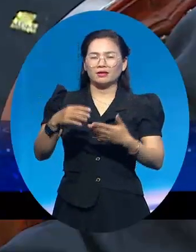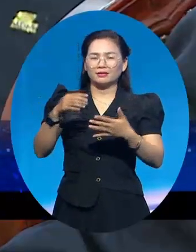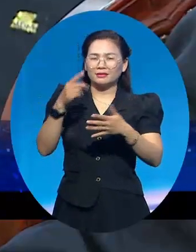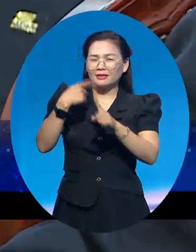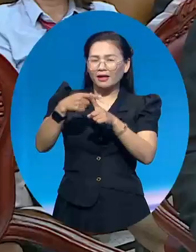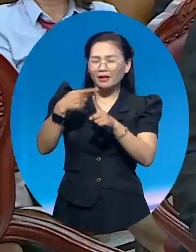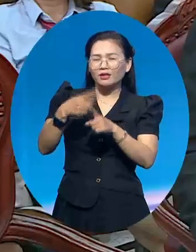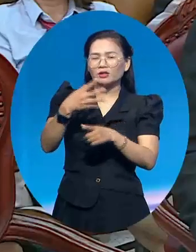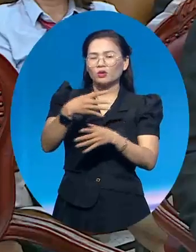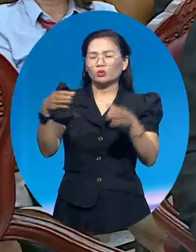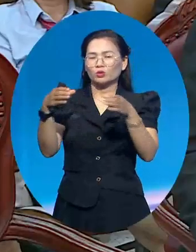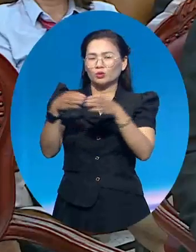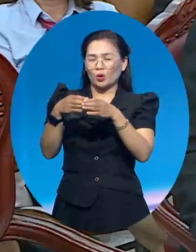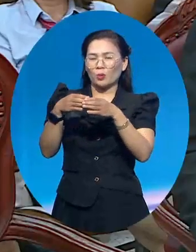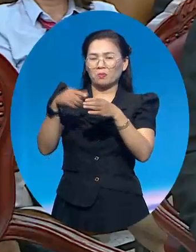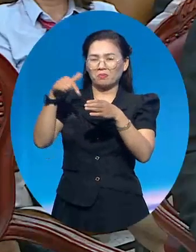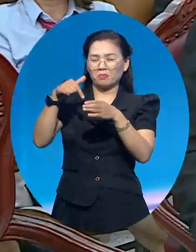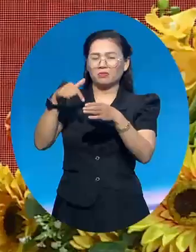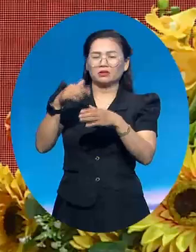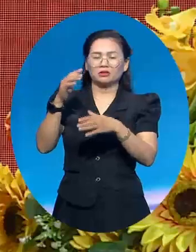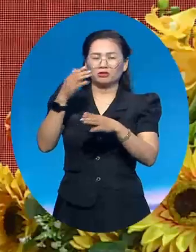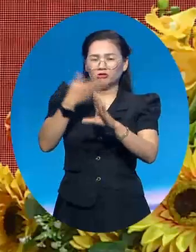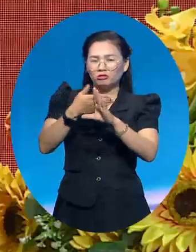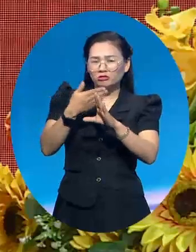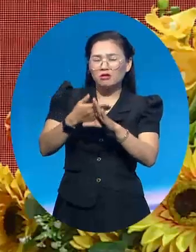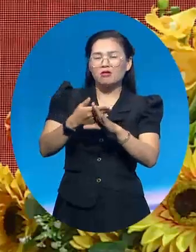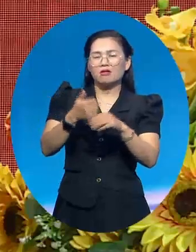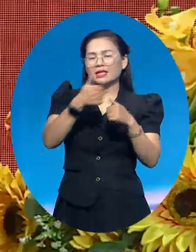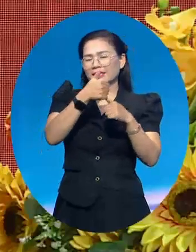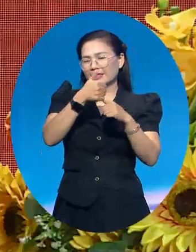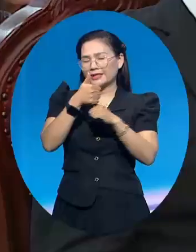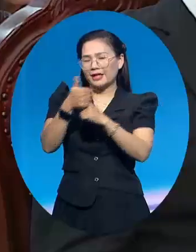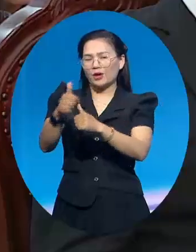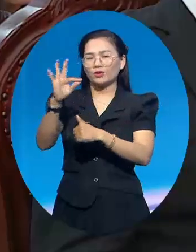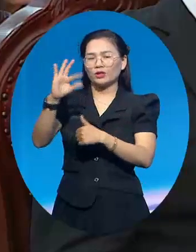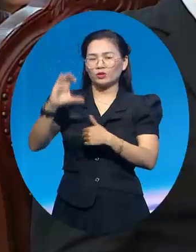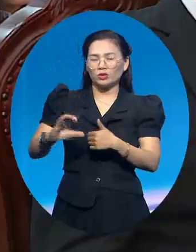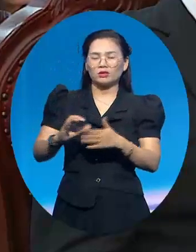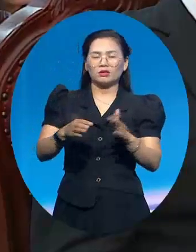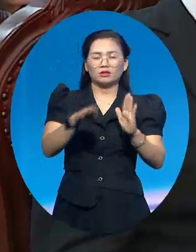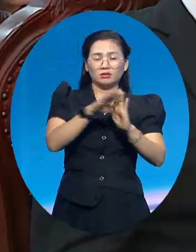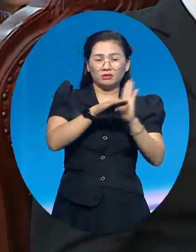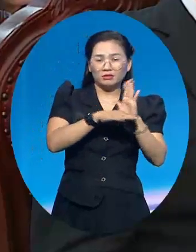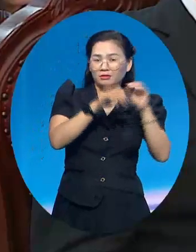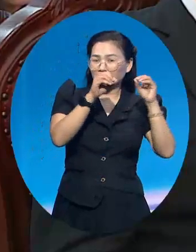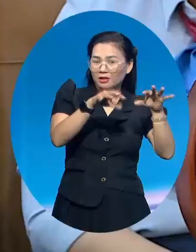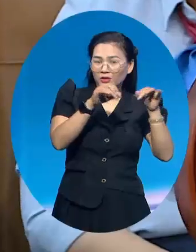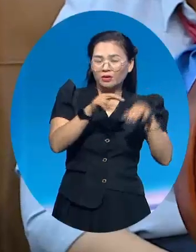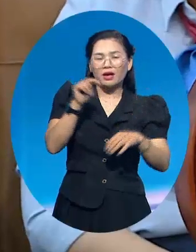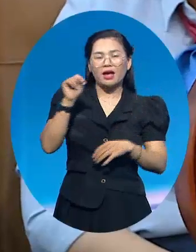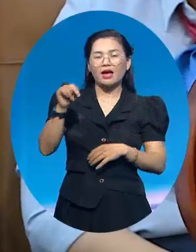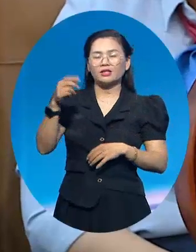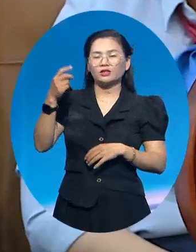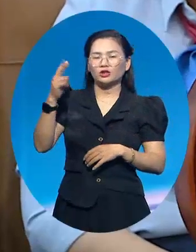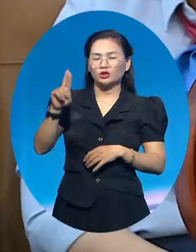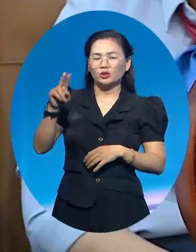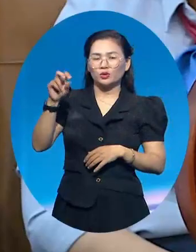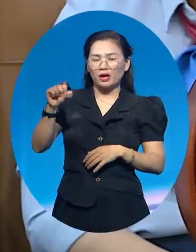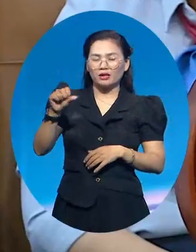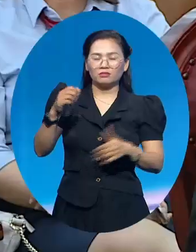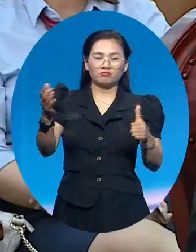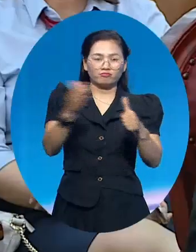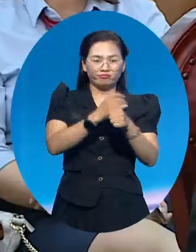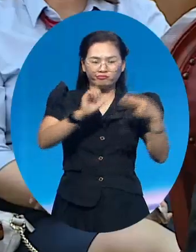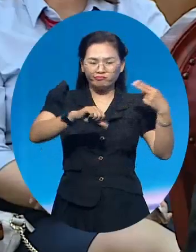Quốc, đạt chuẩn AUNQA về kiểm định cơ sở và có 12 chương trình đào tạo được AUNQA công nhận đạt chuẩn chất